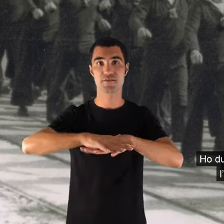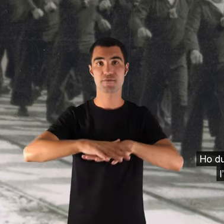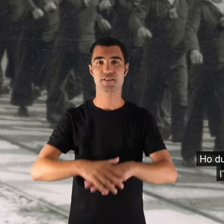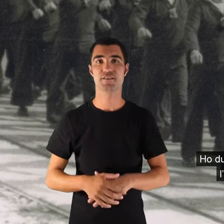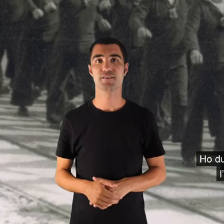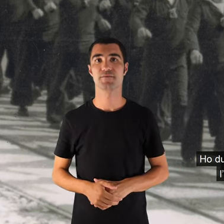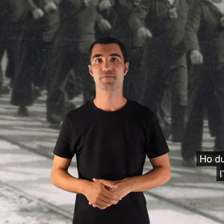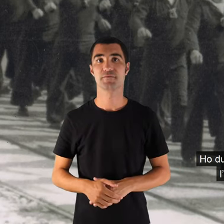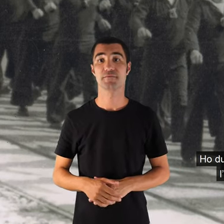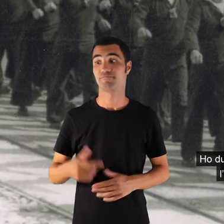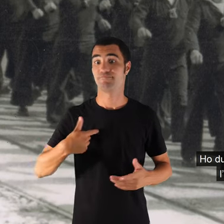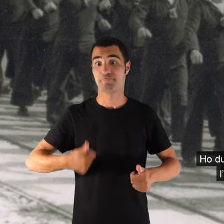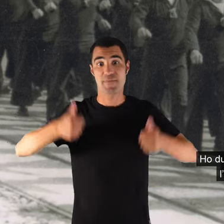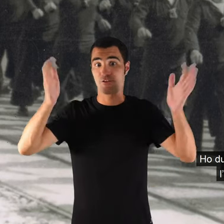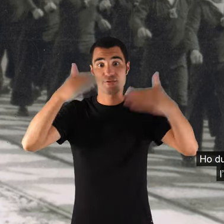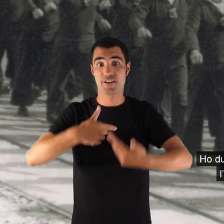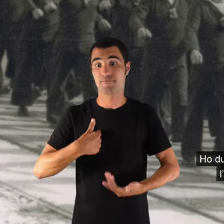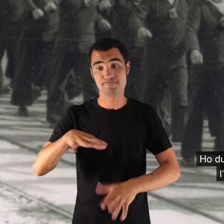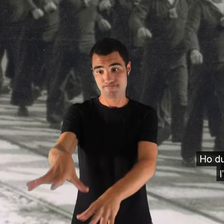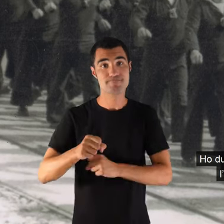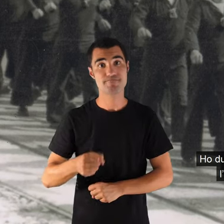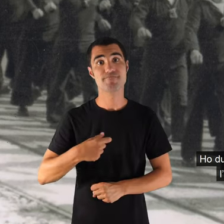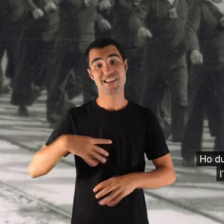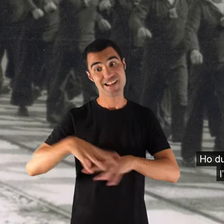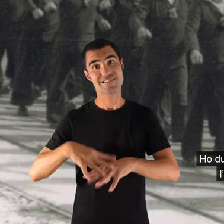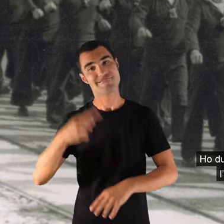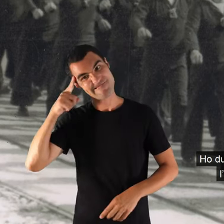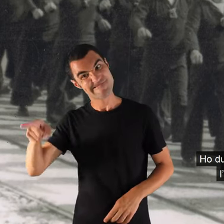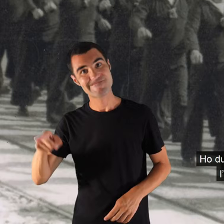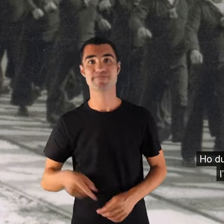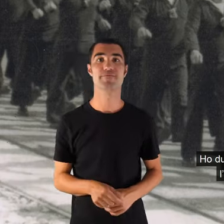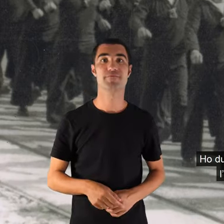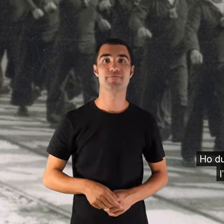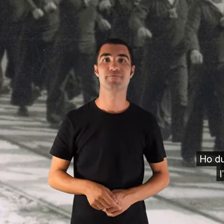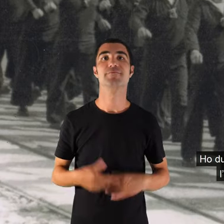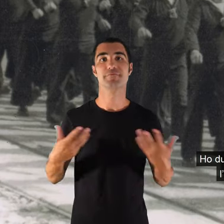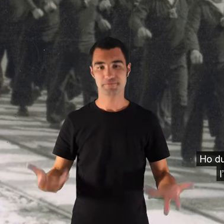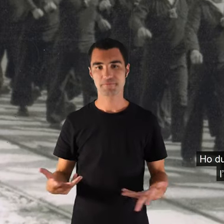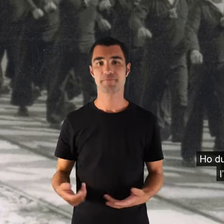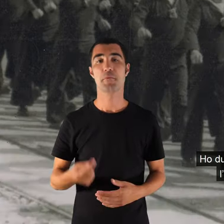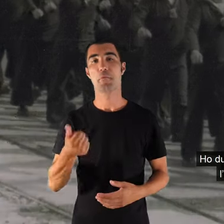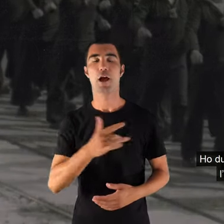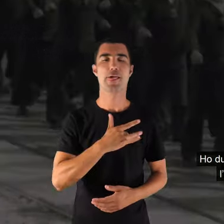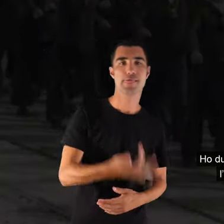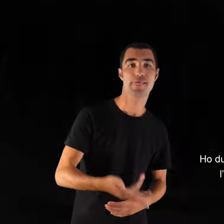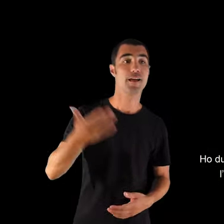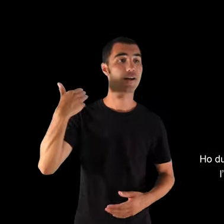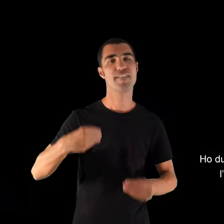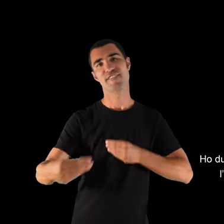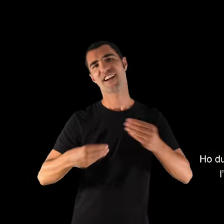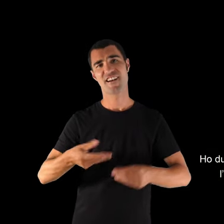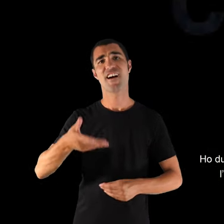No, no tenia tot i l'havia d'agafar. Per això vigilava, però hi havia un pot de marge també.